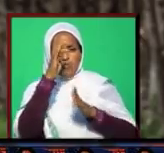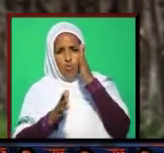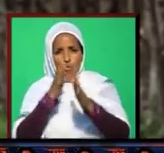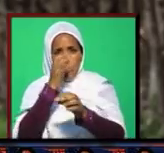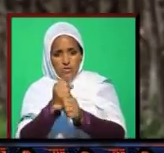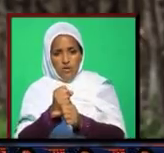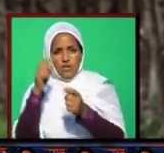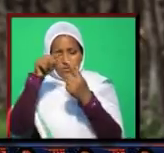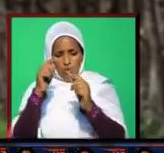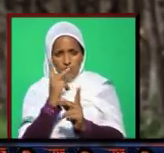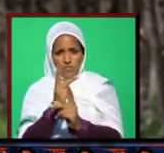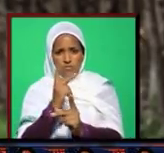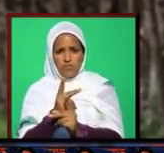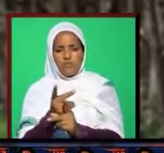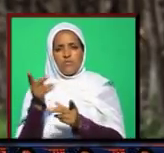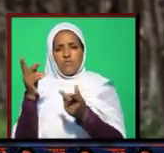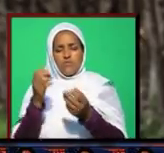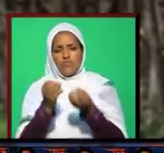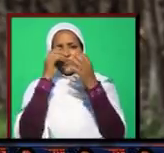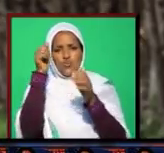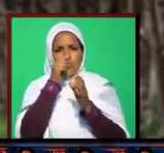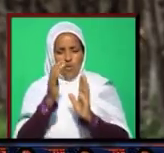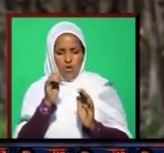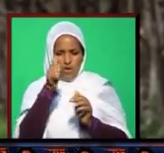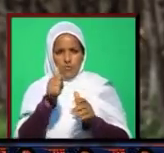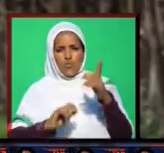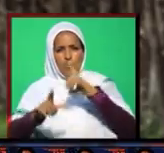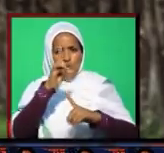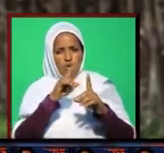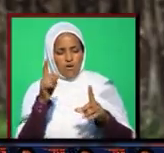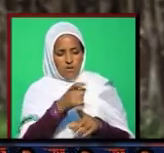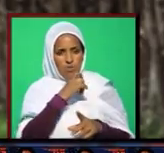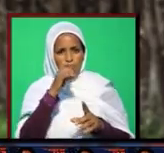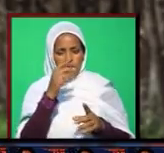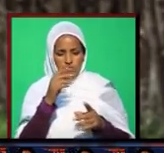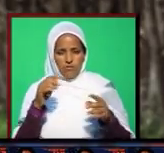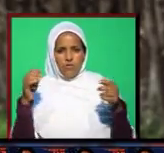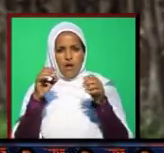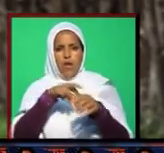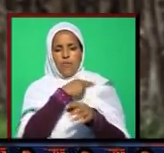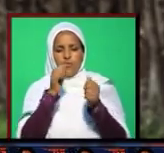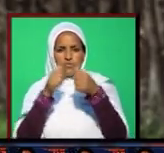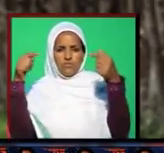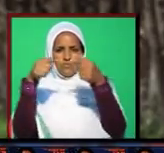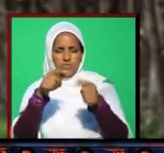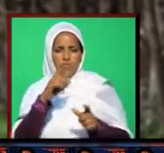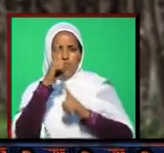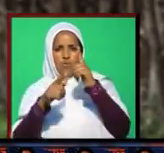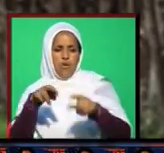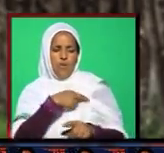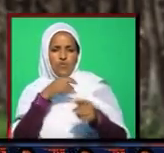ስለተጠበቀች የቤተክርስቲያን እየተባለ ብዙ ኢትዮጵያውያን የራሳቸው ቋንቋ እንዳልሆነ አድርገው ከሃይማኖት ጋር ያይዘውታል። ቋንቋ ሃይማኖትን አይወክልም።